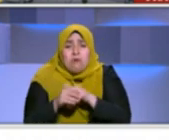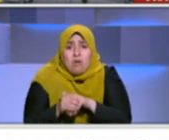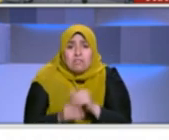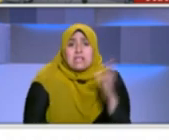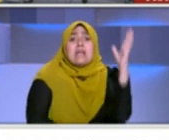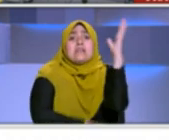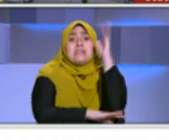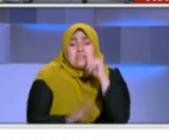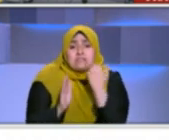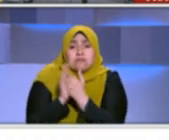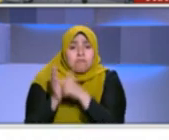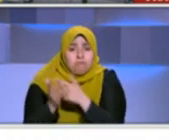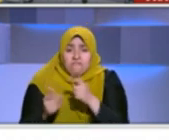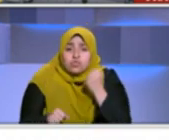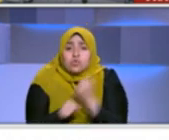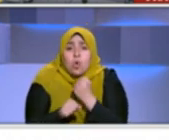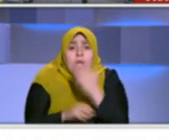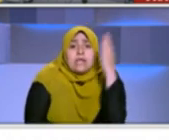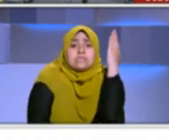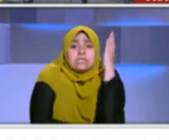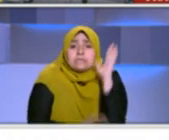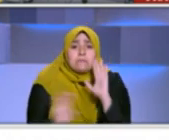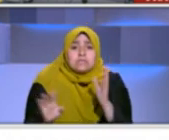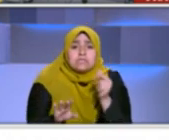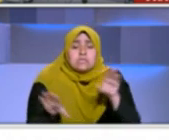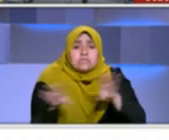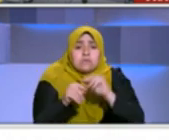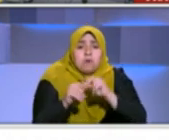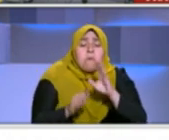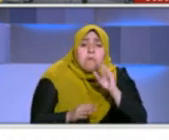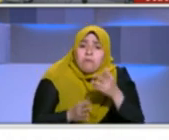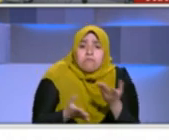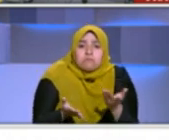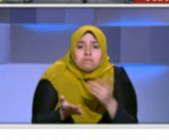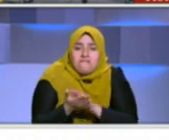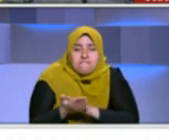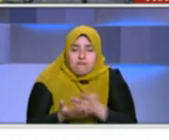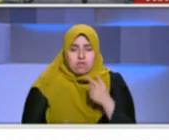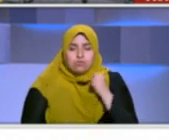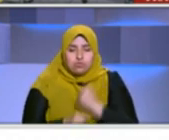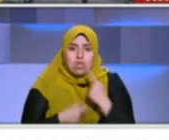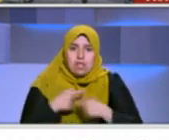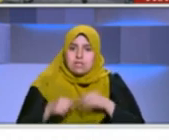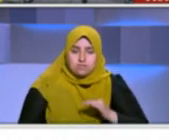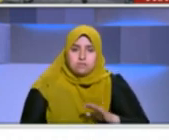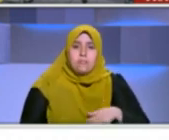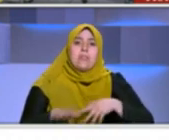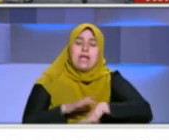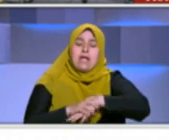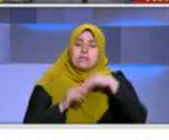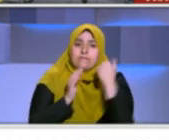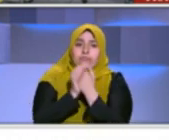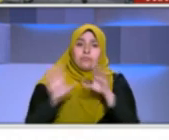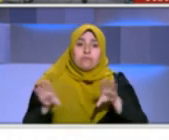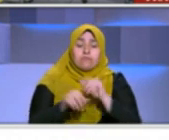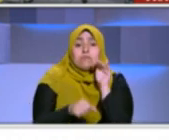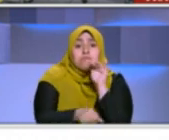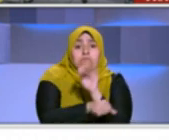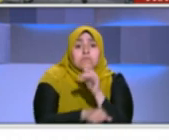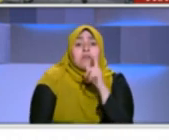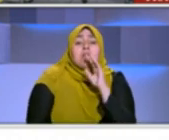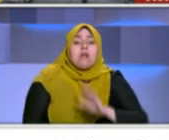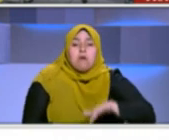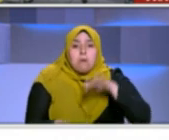الخير شيء جيد جدا، لا شك، وشيء وطني، لا شك في ذلك. لكن هذه التبرعات لا تقيم الاقتصاد، اللي